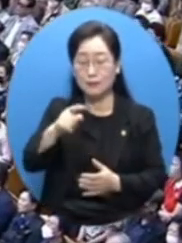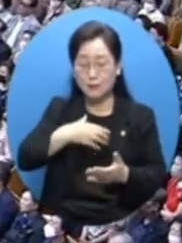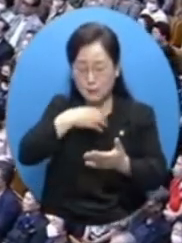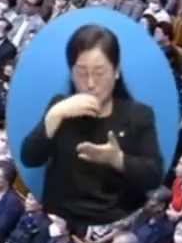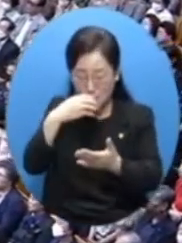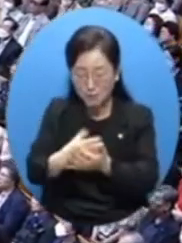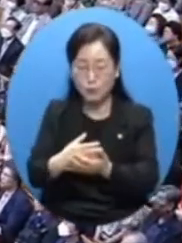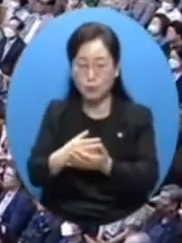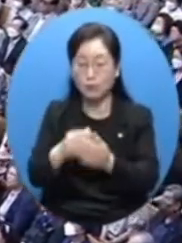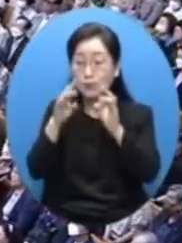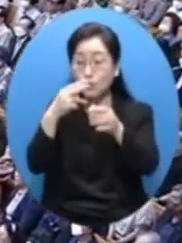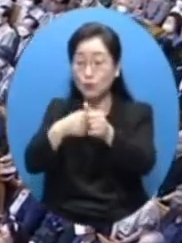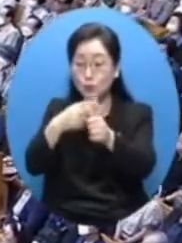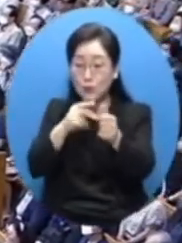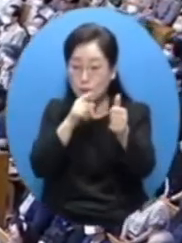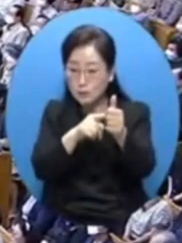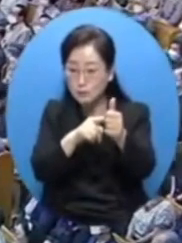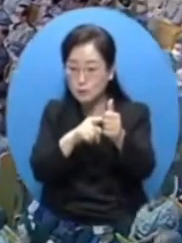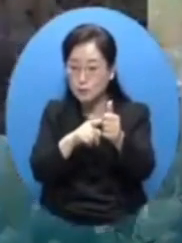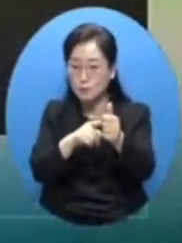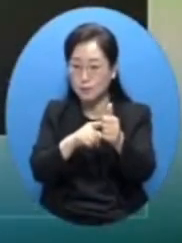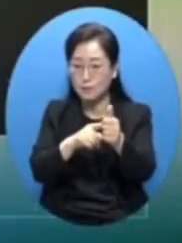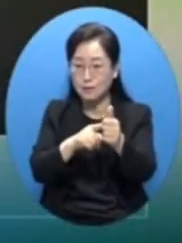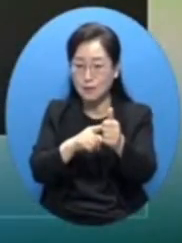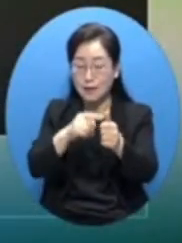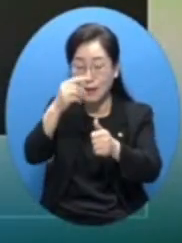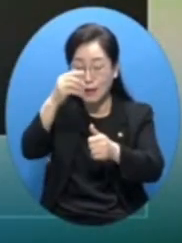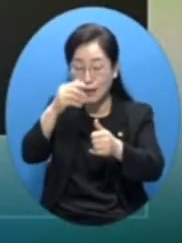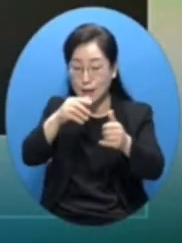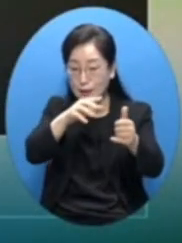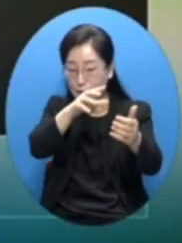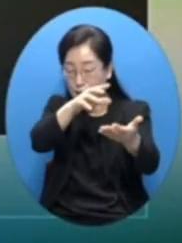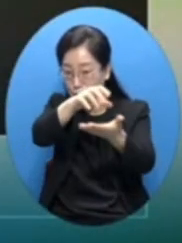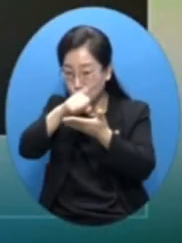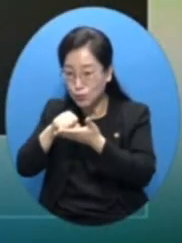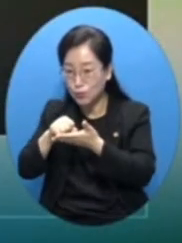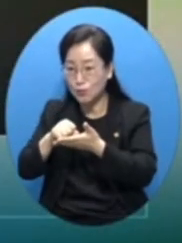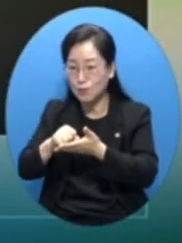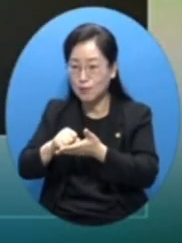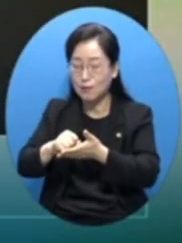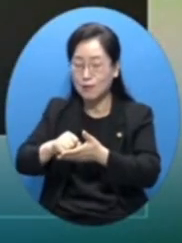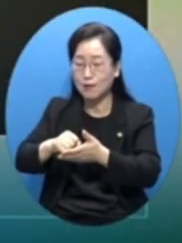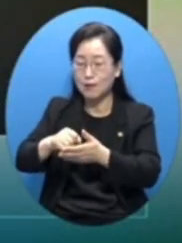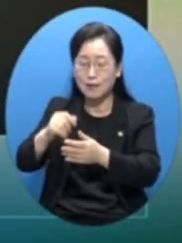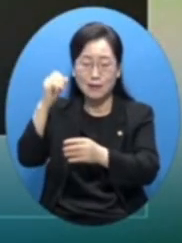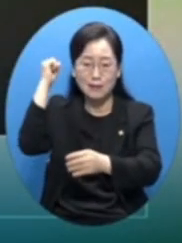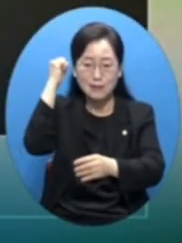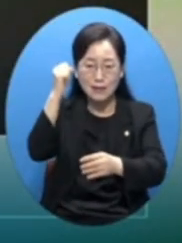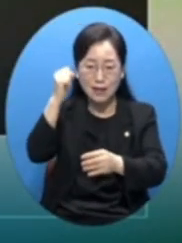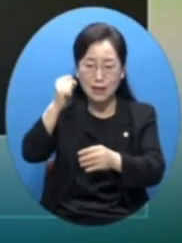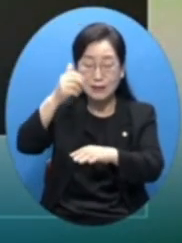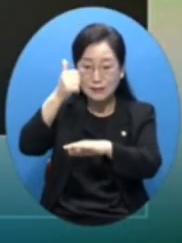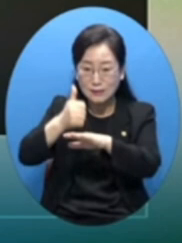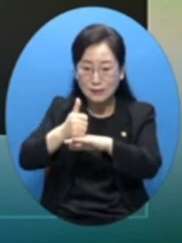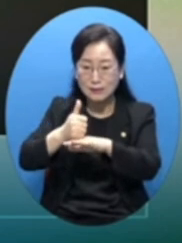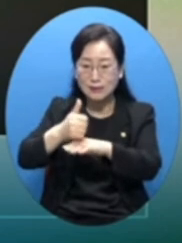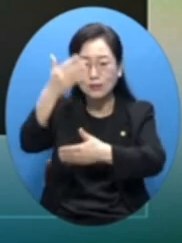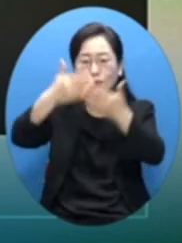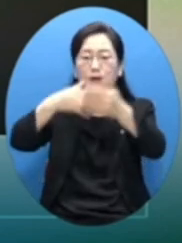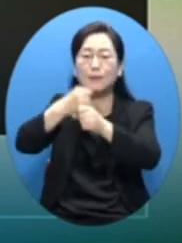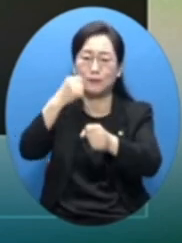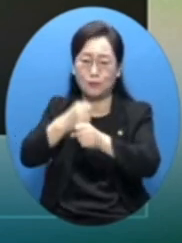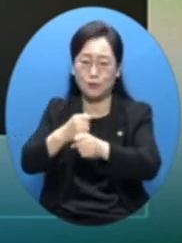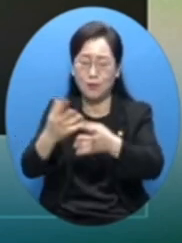감동적인 선교사역이 나중에 창끝이라고 하는 영화로 소개되어서 수많은 젊은이들이 선교를 헌신하고